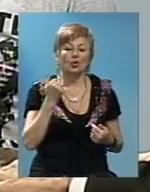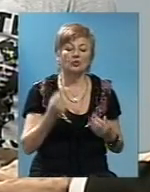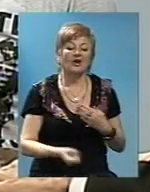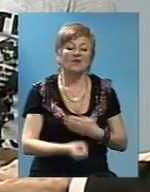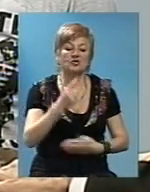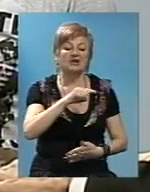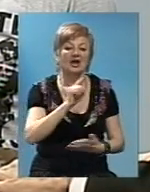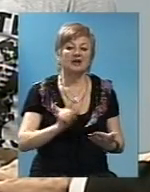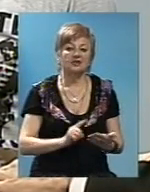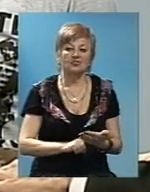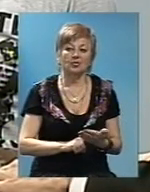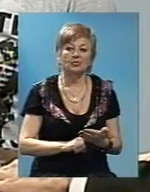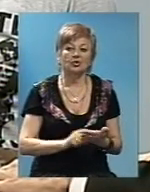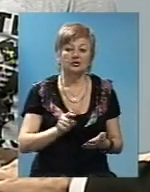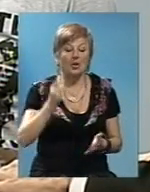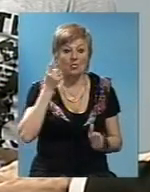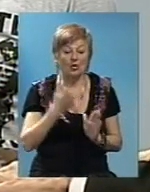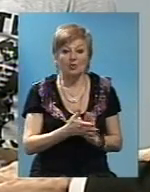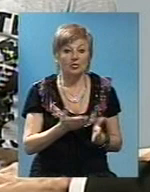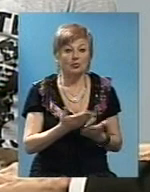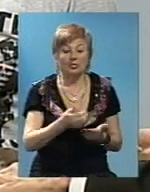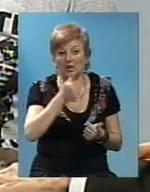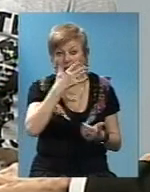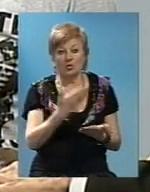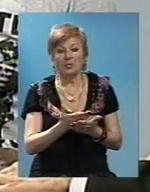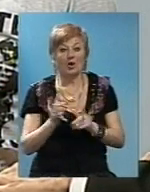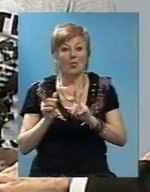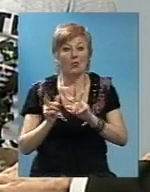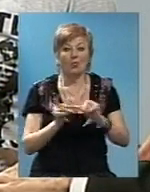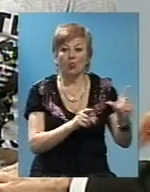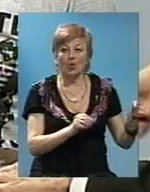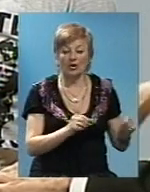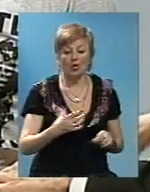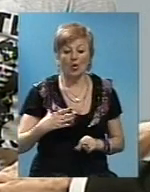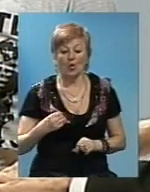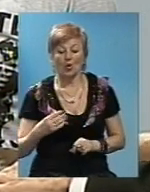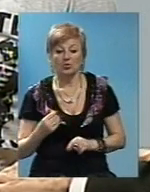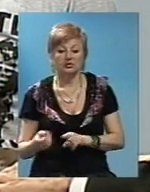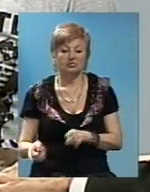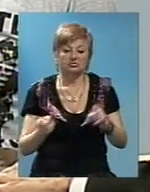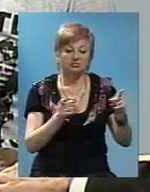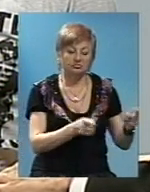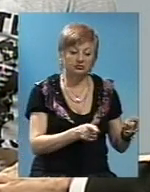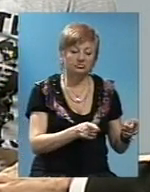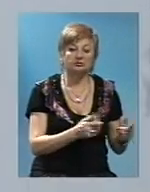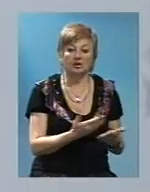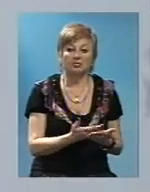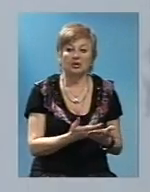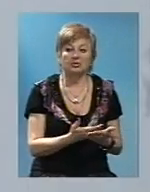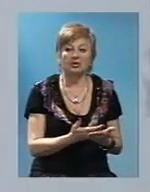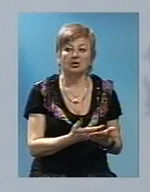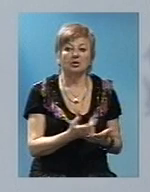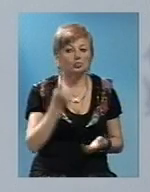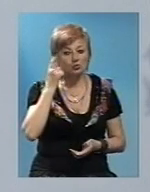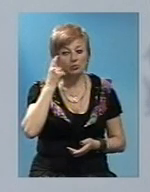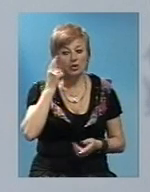питання, коли ти розумієш, що ти не можеш поїхати, наприклад, зі Львова до Ворохти, чи навпаки, ти починаєш